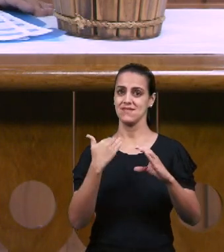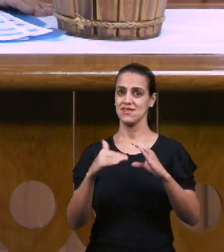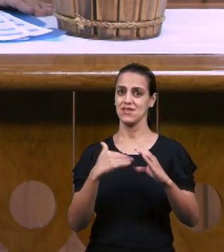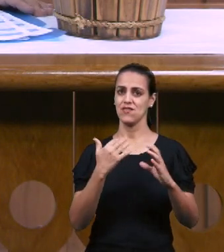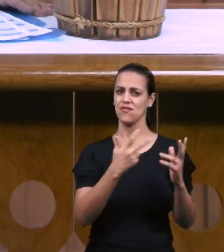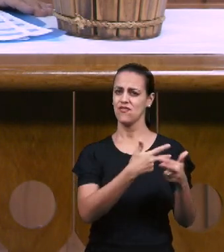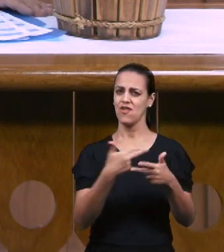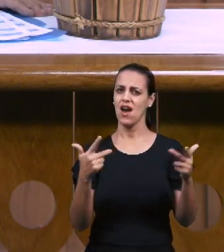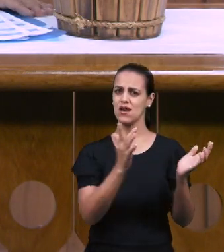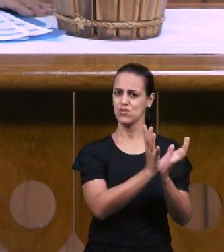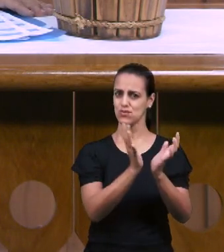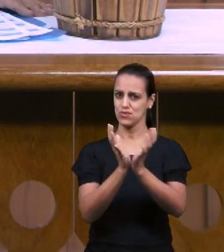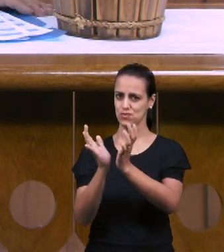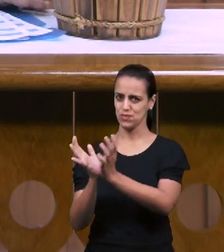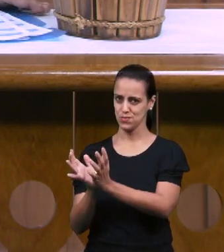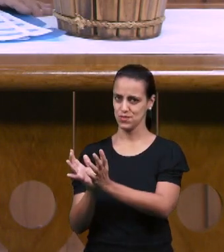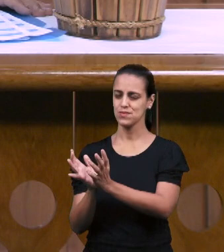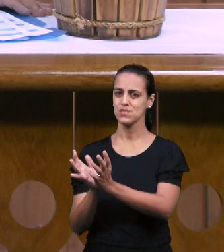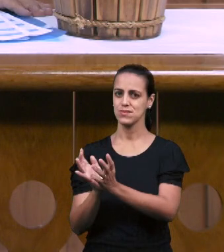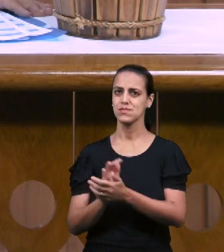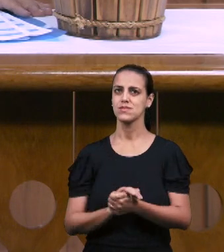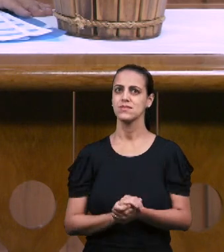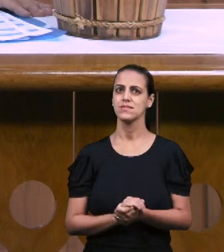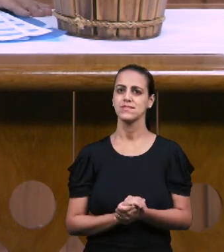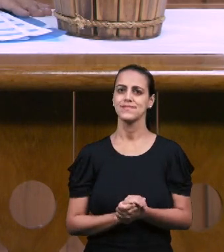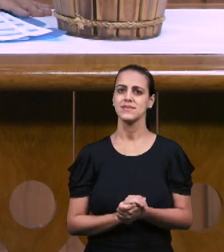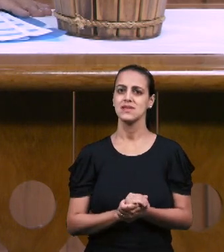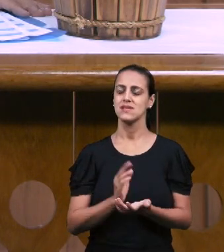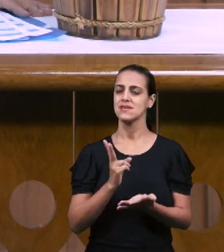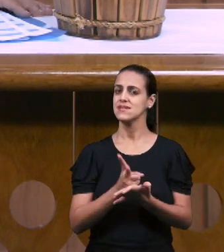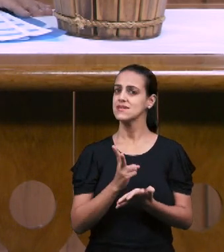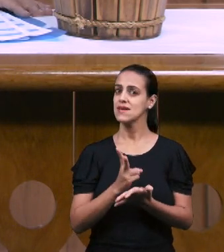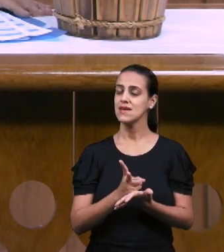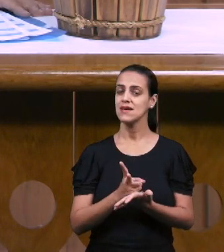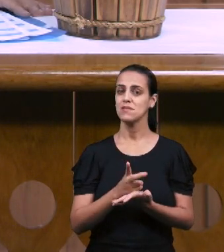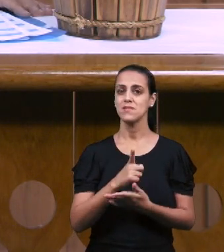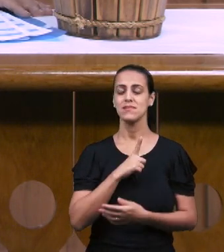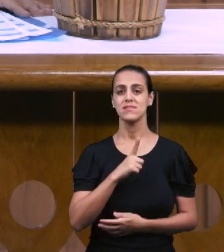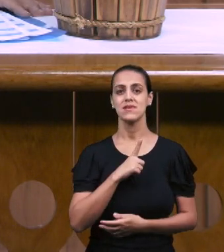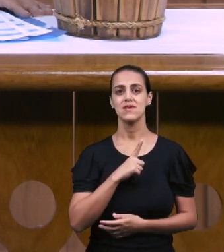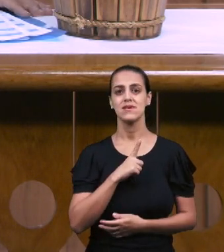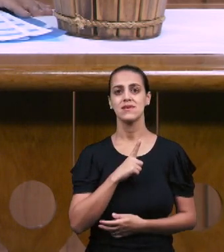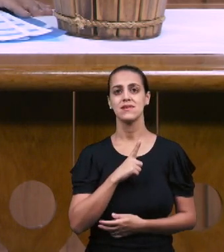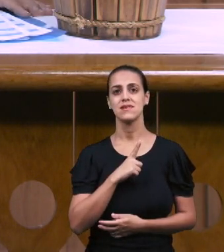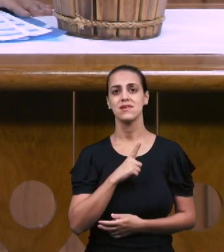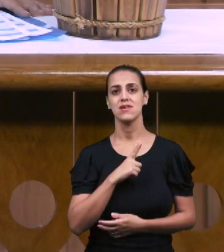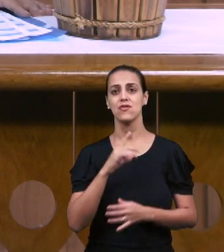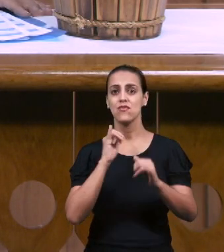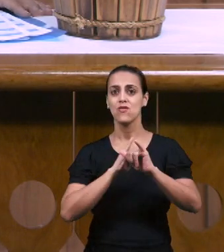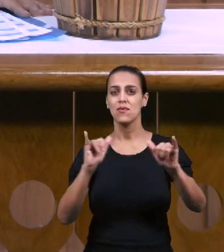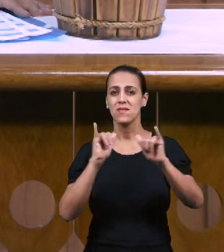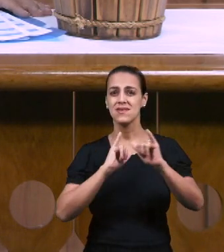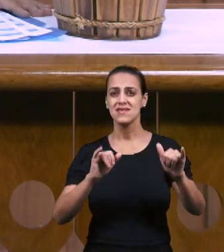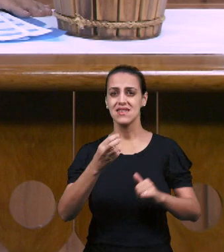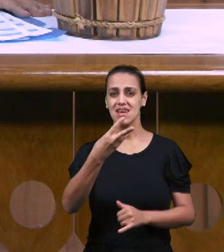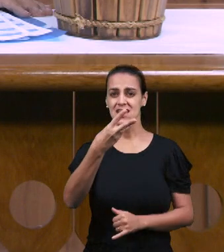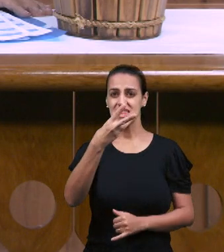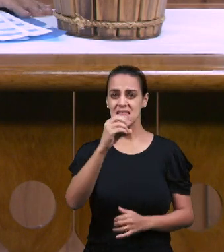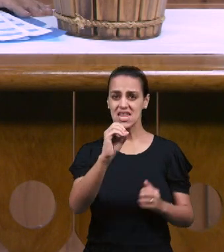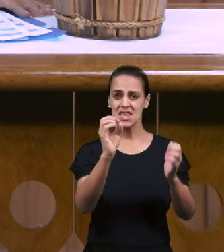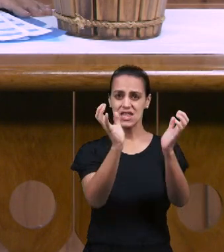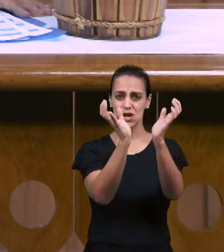générale. Toujours, nous donnons une information à propos de 30 groupes d'églises